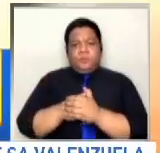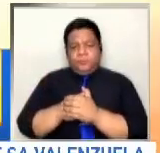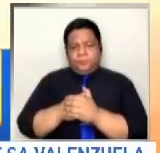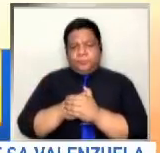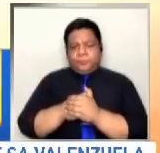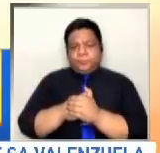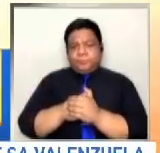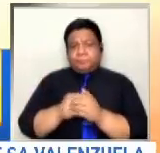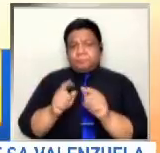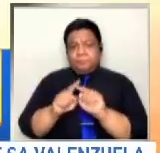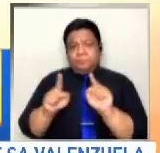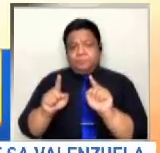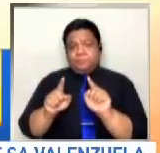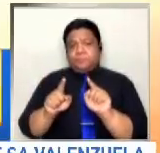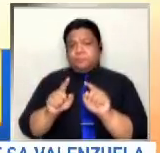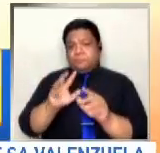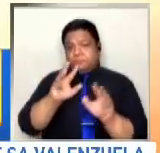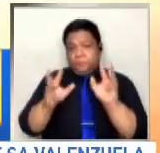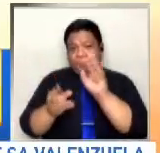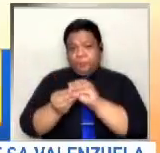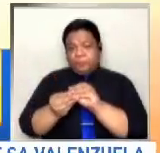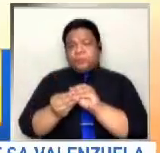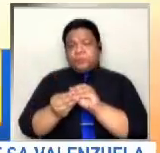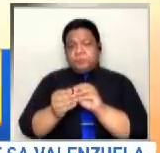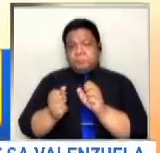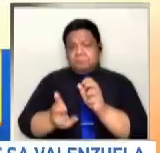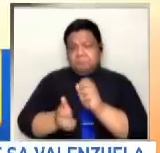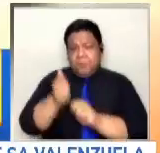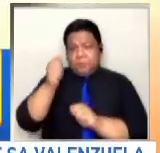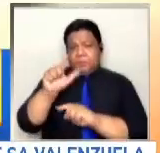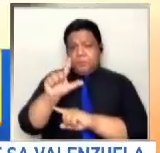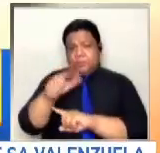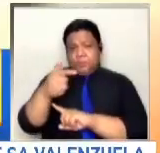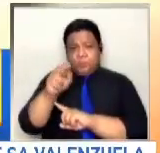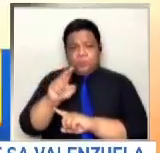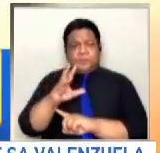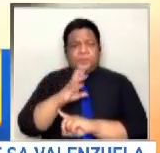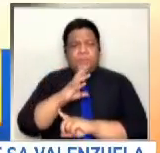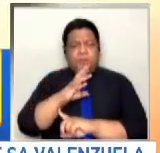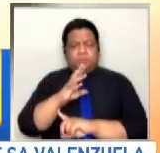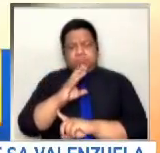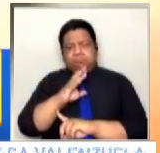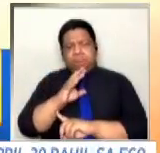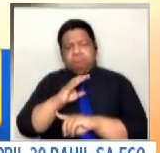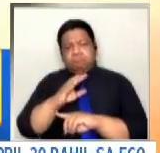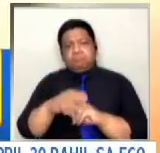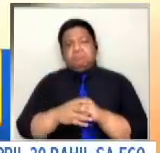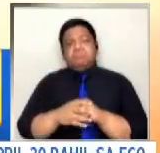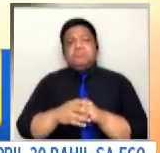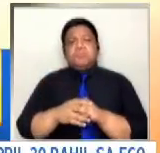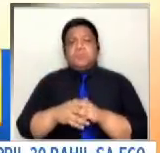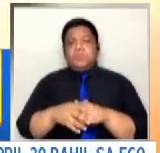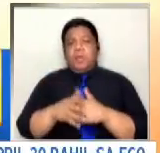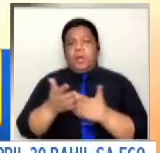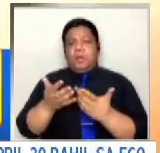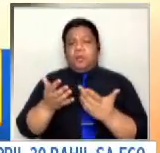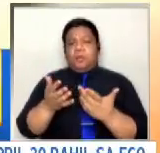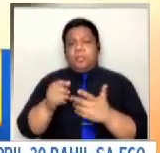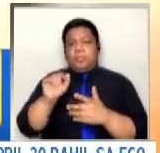yung pangkalahatan naman, the vast majority of our LGUs, ay wala naman tayong naging problema. So, dun sa mga lugar na yon, I'm confident